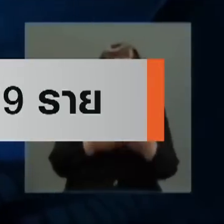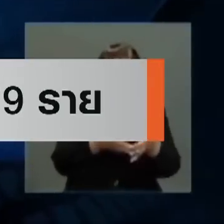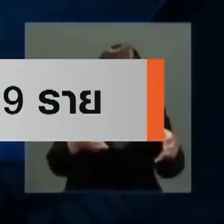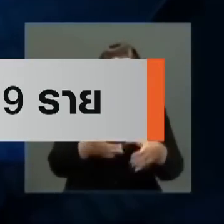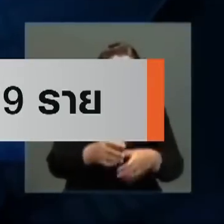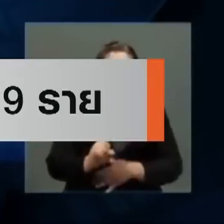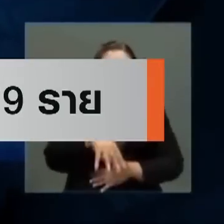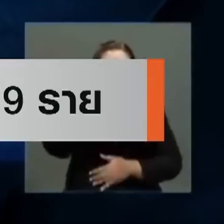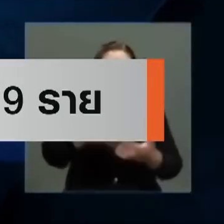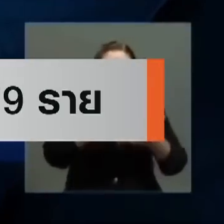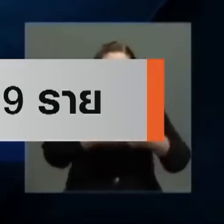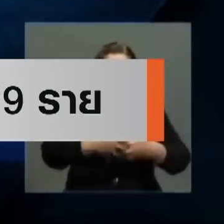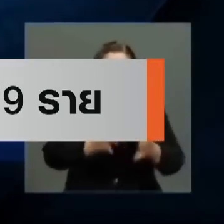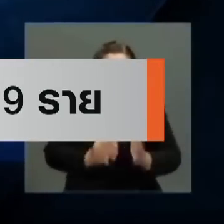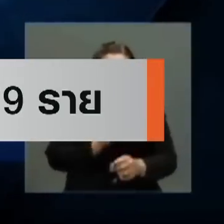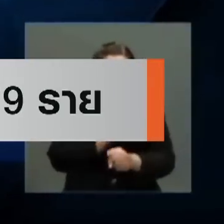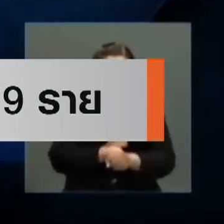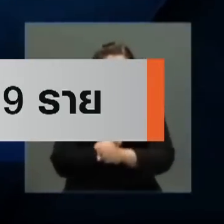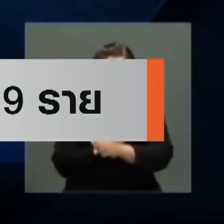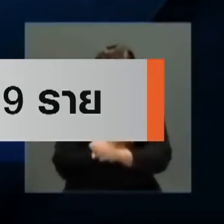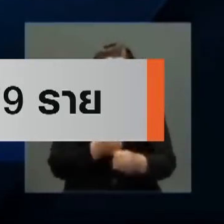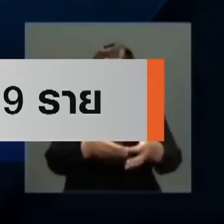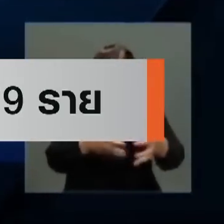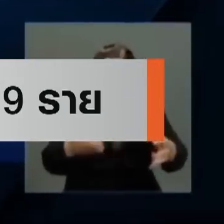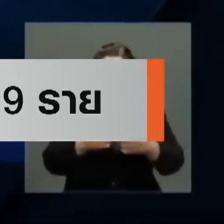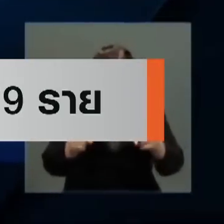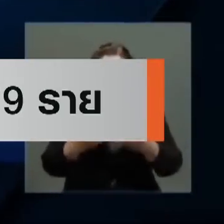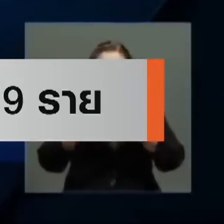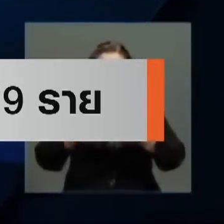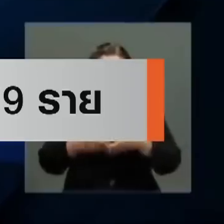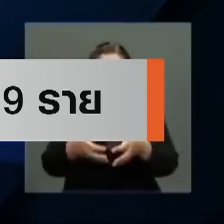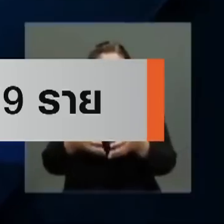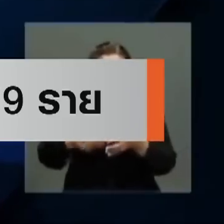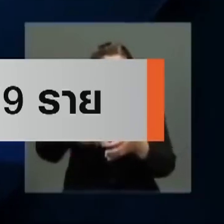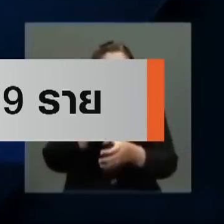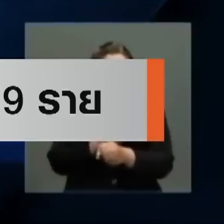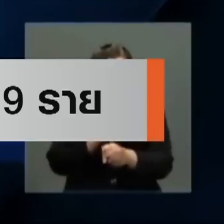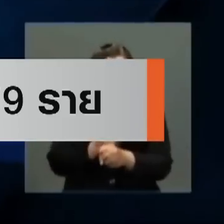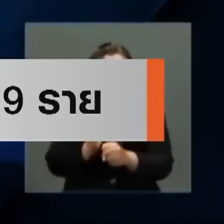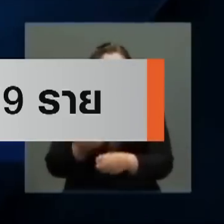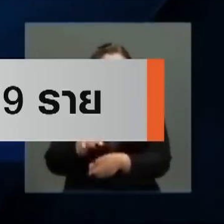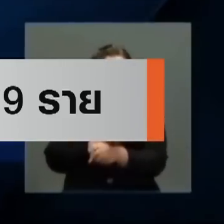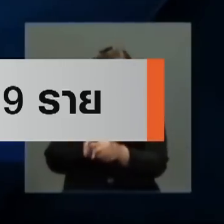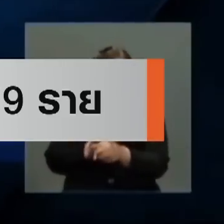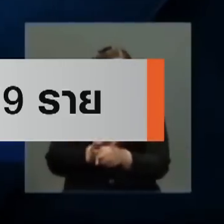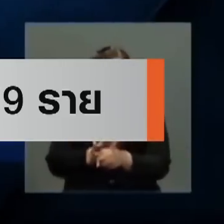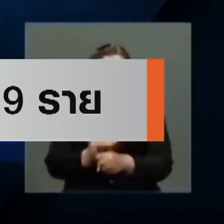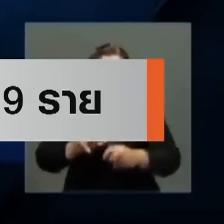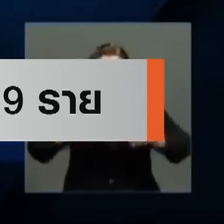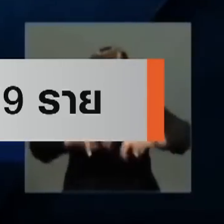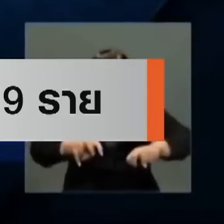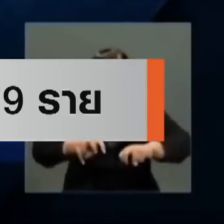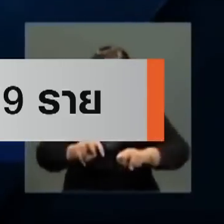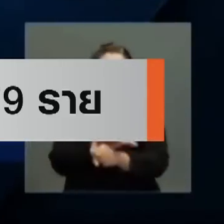สมุทรสงคราม 2รายเพชรบุรี 3รายการท่านตรองค้นหาเชิงรุกในชุมชน 56ดีใจมากที่สุดก็คือ